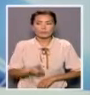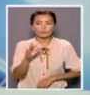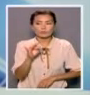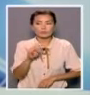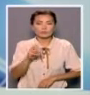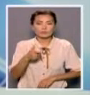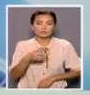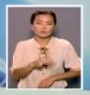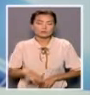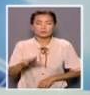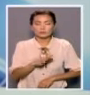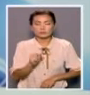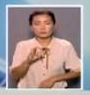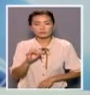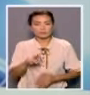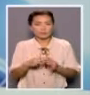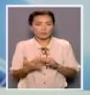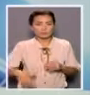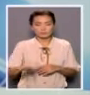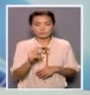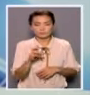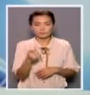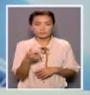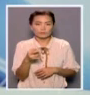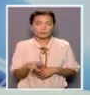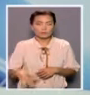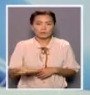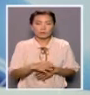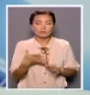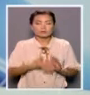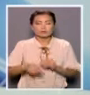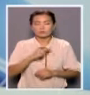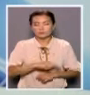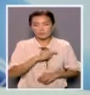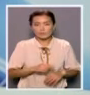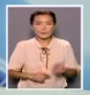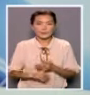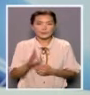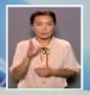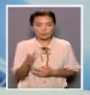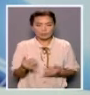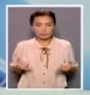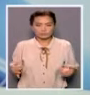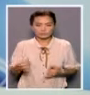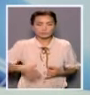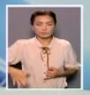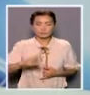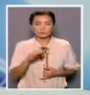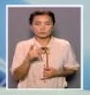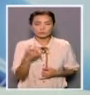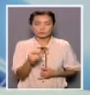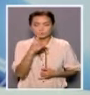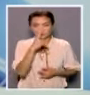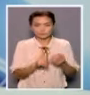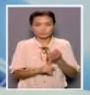Құрманғазы ауданы Асан ауылына қарасты Құдайберген обаларына зерттеу жұмыстары жүргізілуде. Бұл облыстық мұражайдың